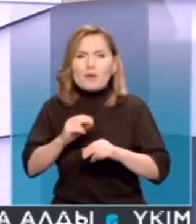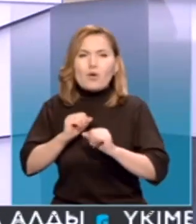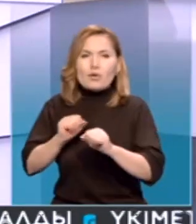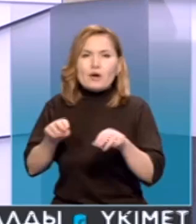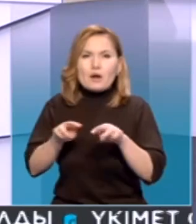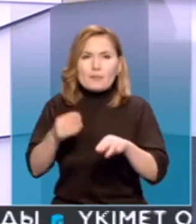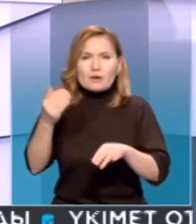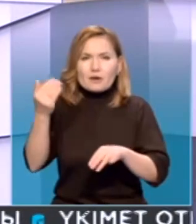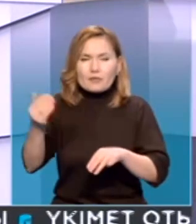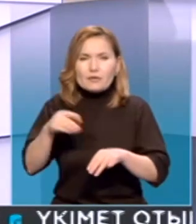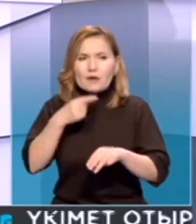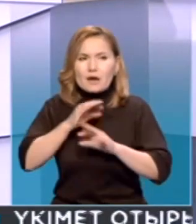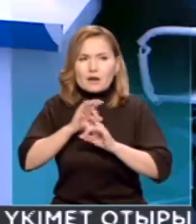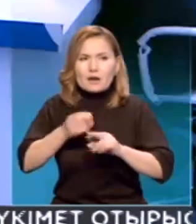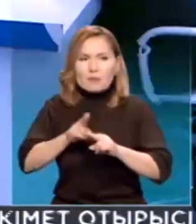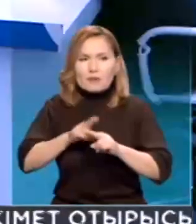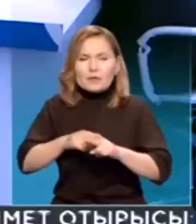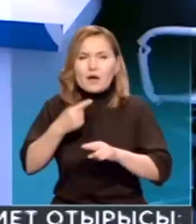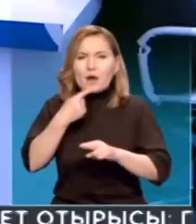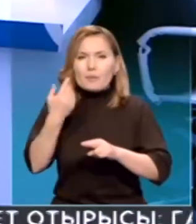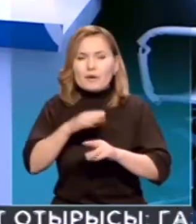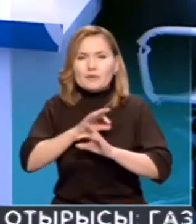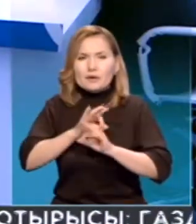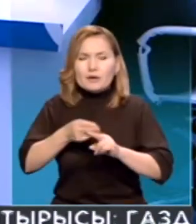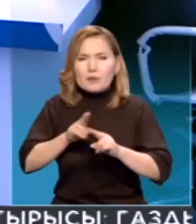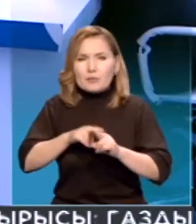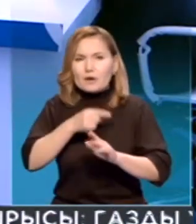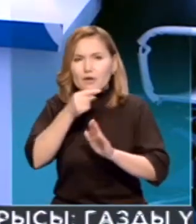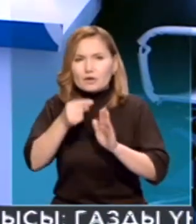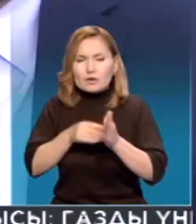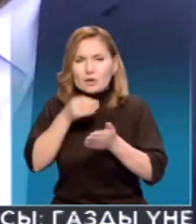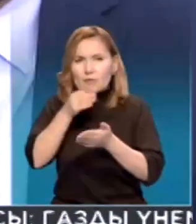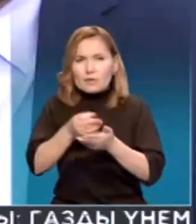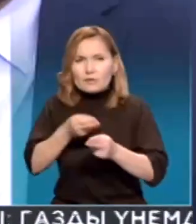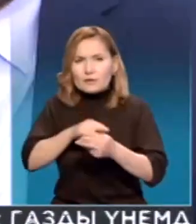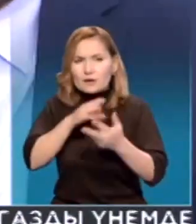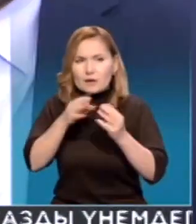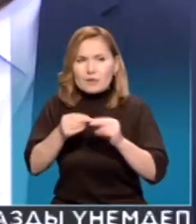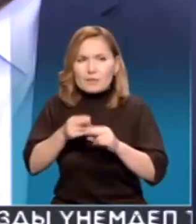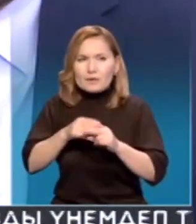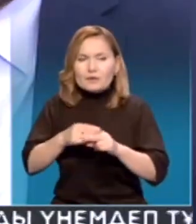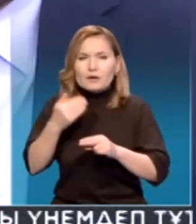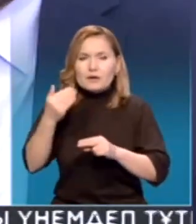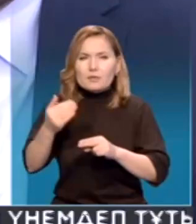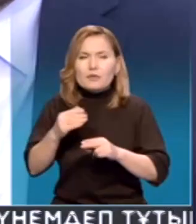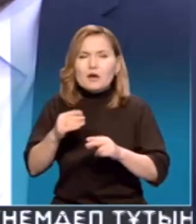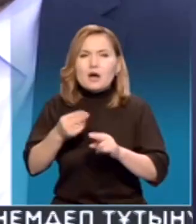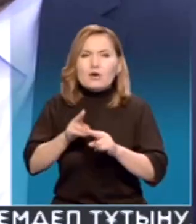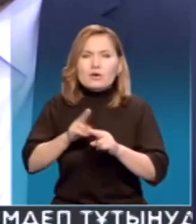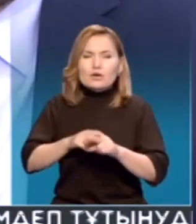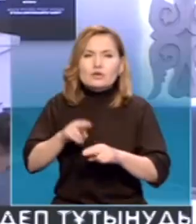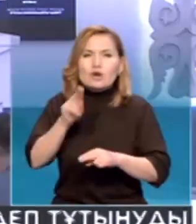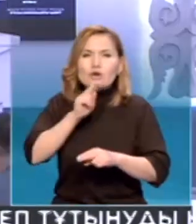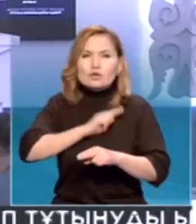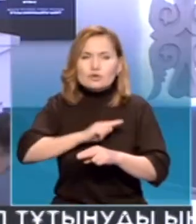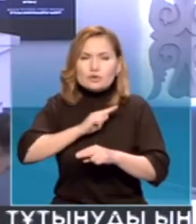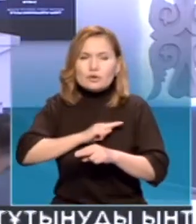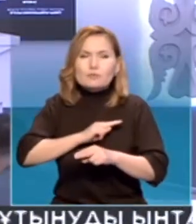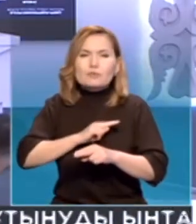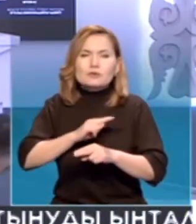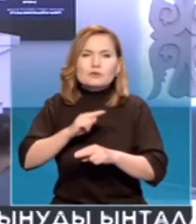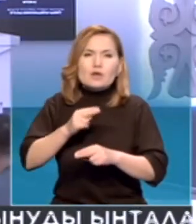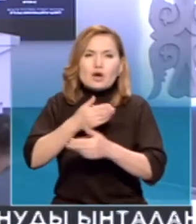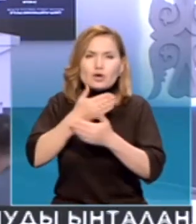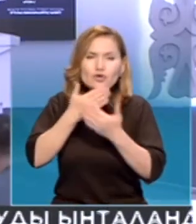вице-министрі Олжас Ордабаев баяндама айтылды. Сұрақ-жауапқа көштік. Ниет санаты, яғни не оқымайтын, не жұмыс істемейтін жастардың